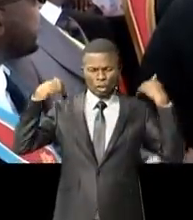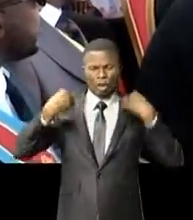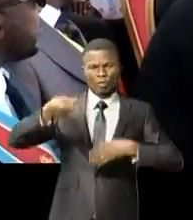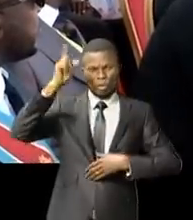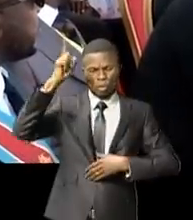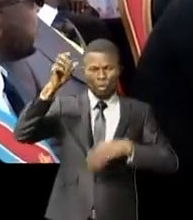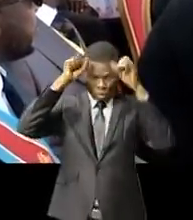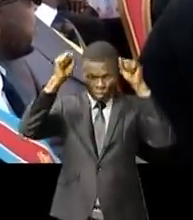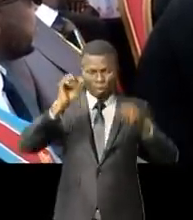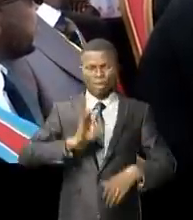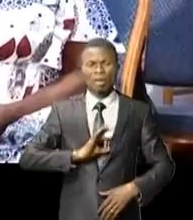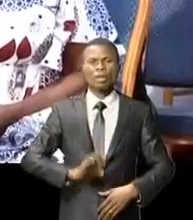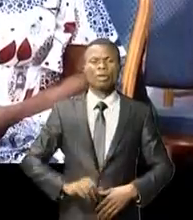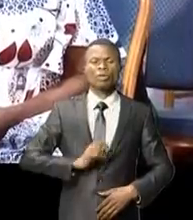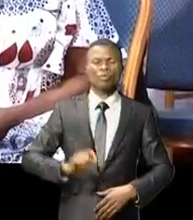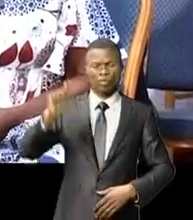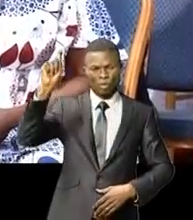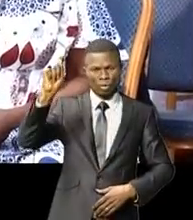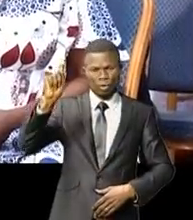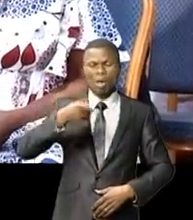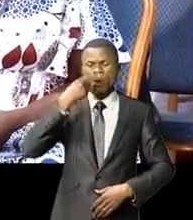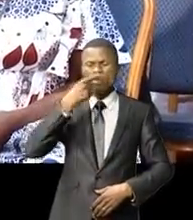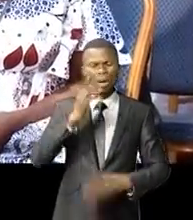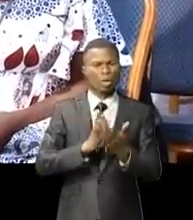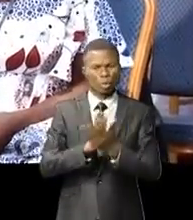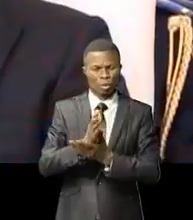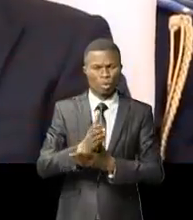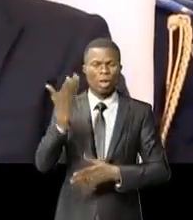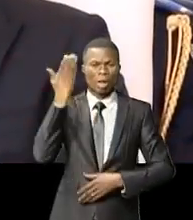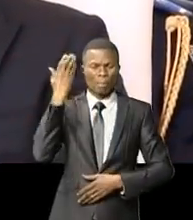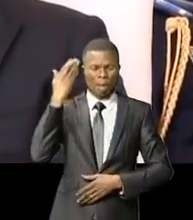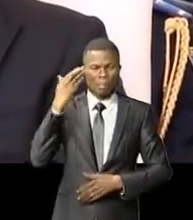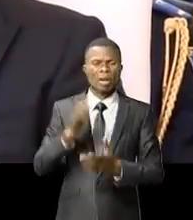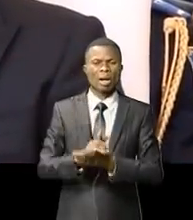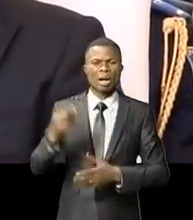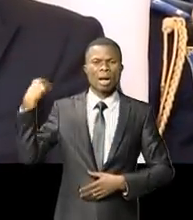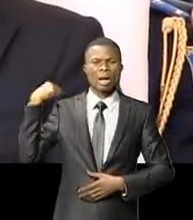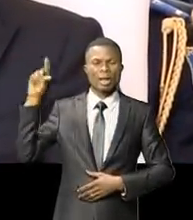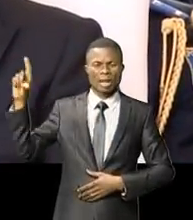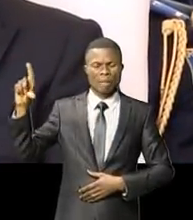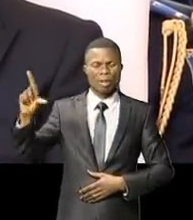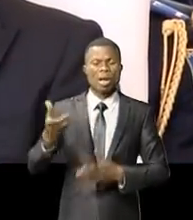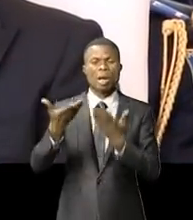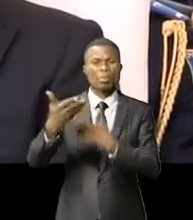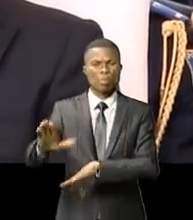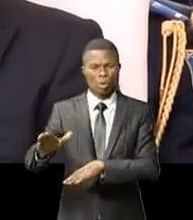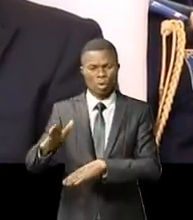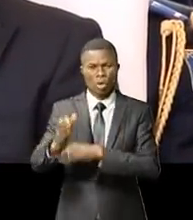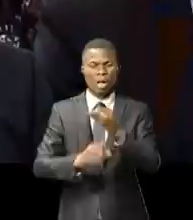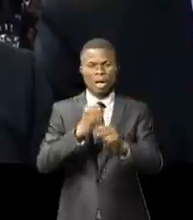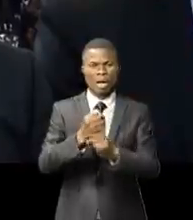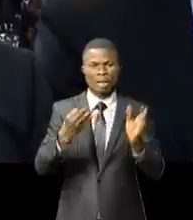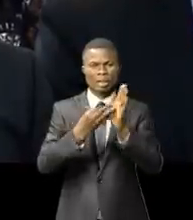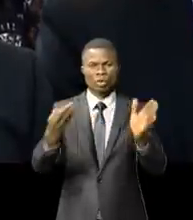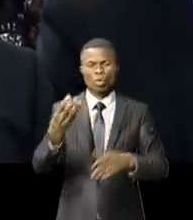président Tshisekedi. Connu pour son franc-parler, Antoine Gabriel Kyungu Wakumwanza est décédé à l'âge de 82